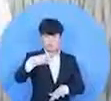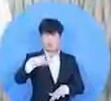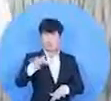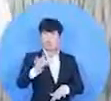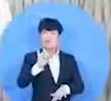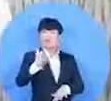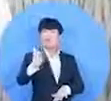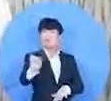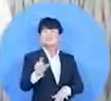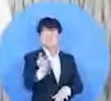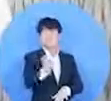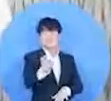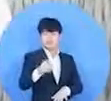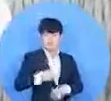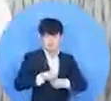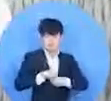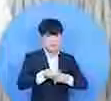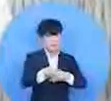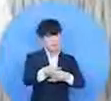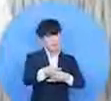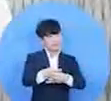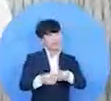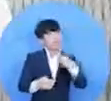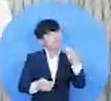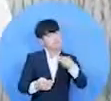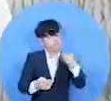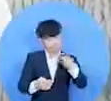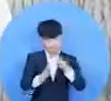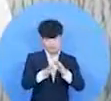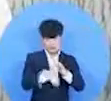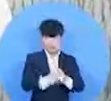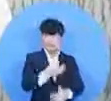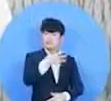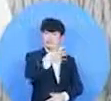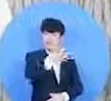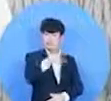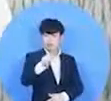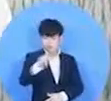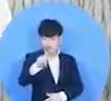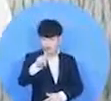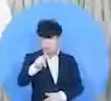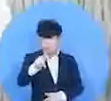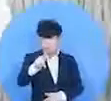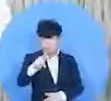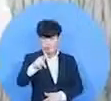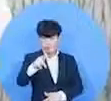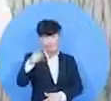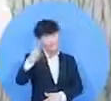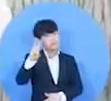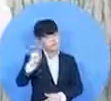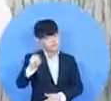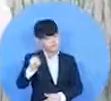하고 그러는데요. 우렁이는 200평당 한 4 내지 5kg를 방사하고 있습니다. 그 우렁이가 하는 일은